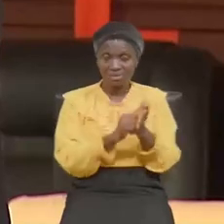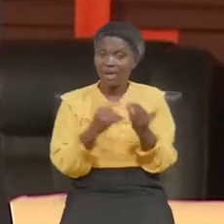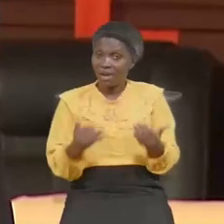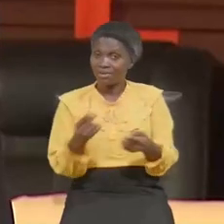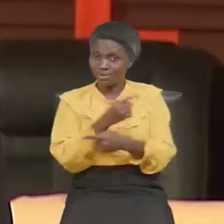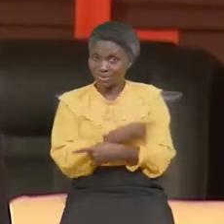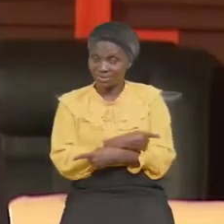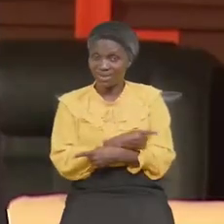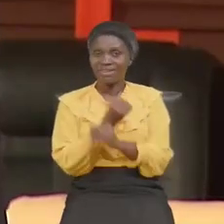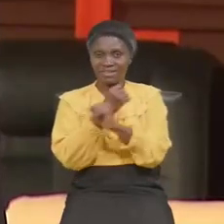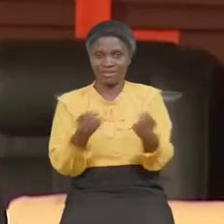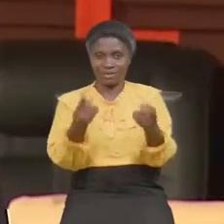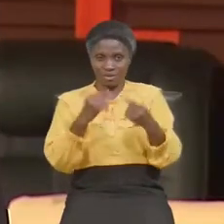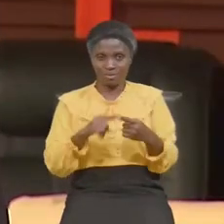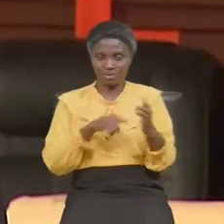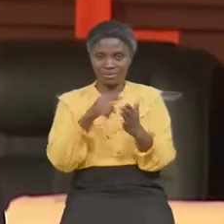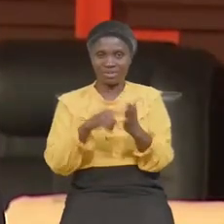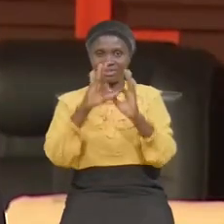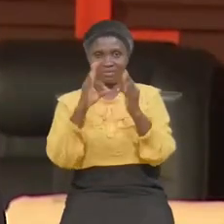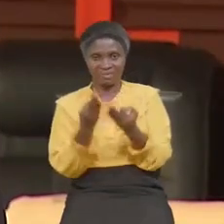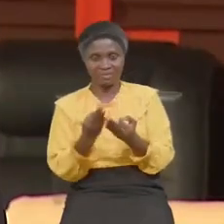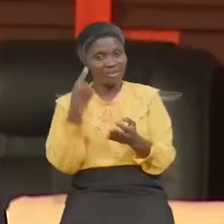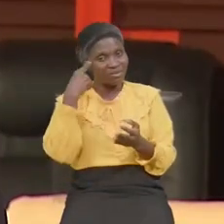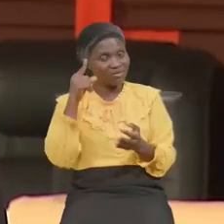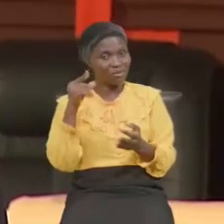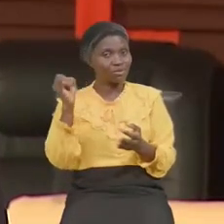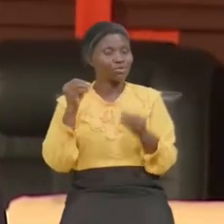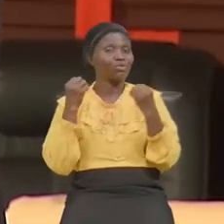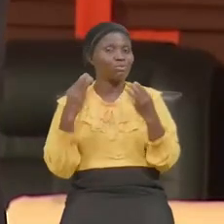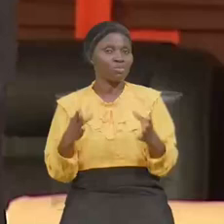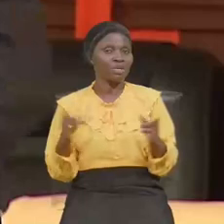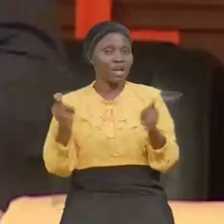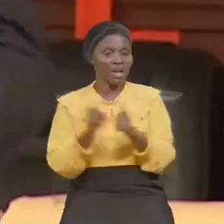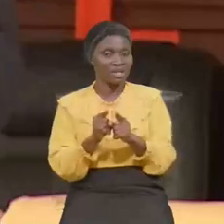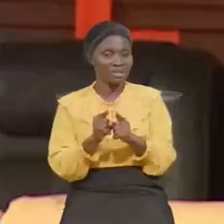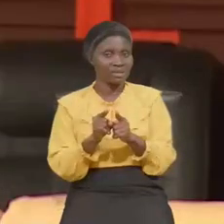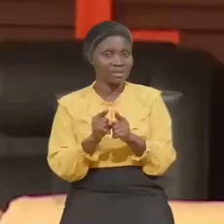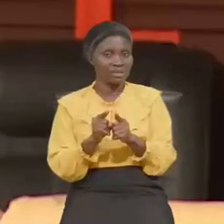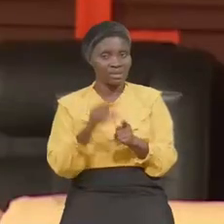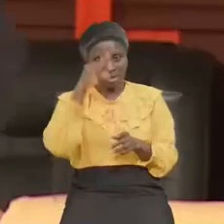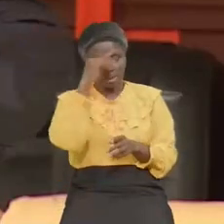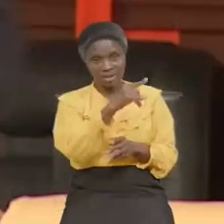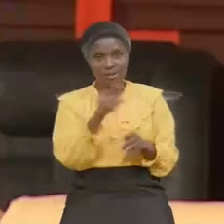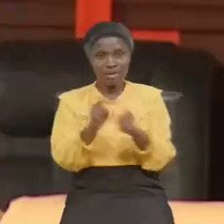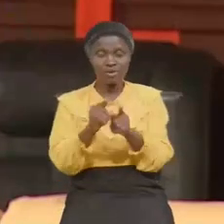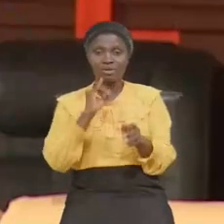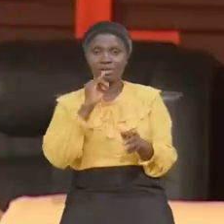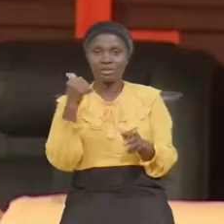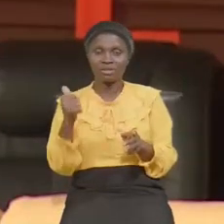cette maison, parce que celui-ci est aussi un fils d'Abraham.